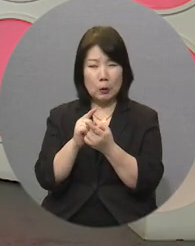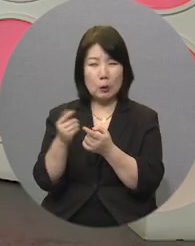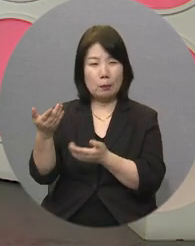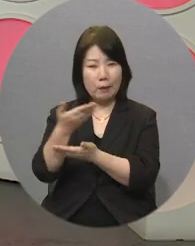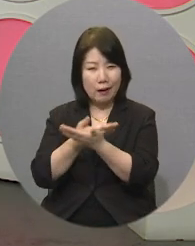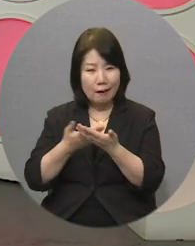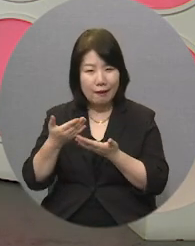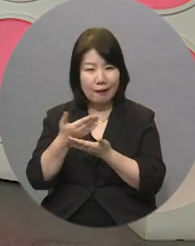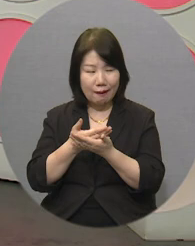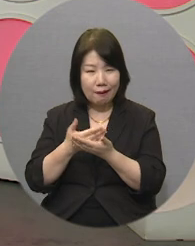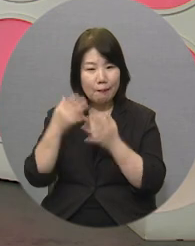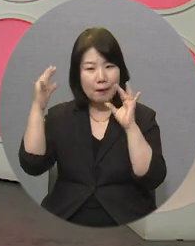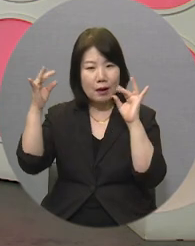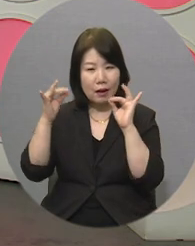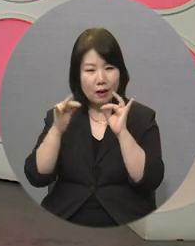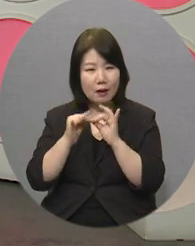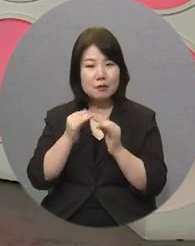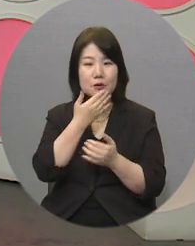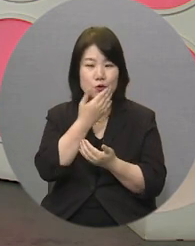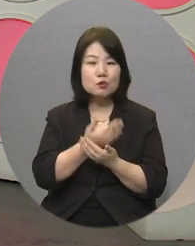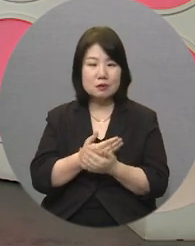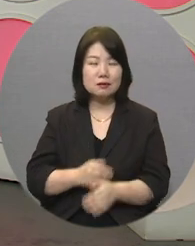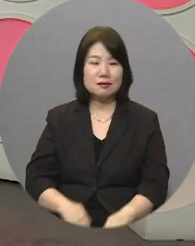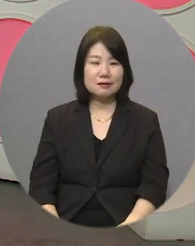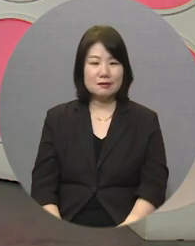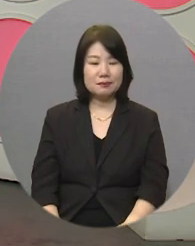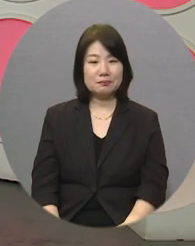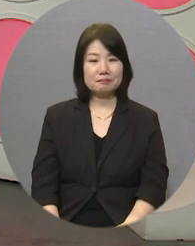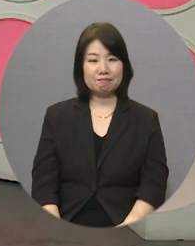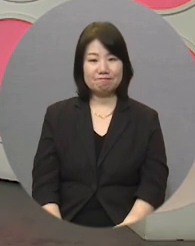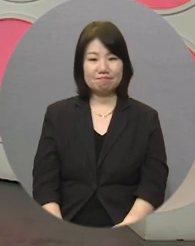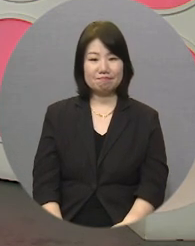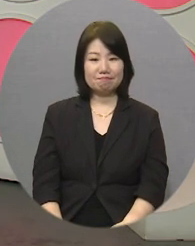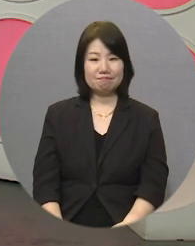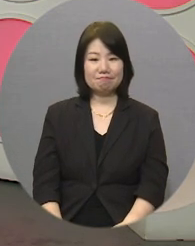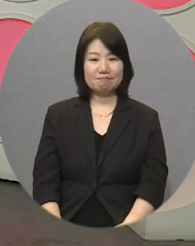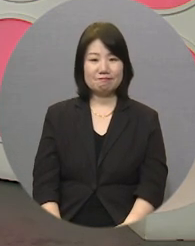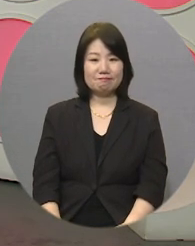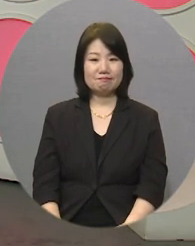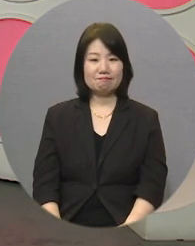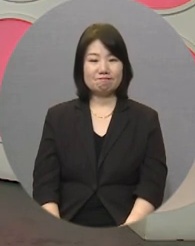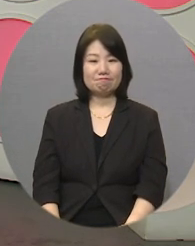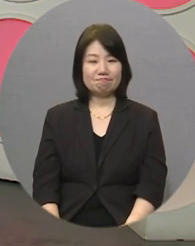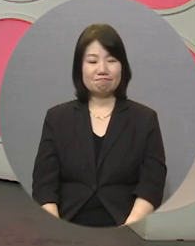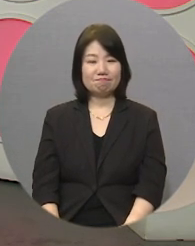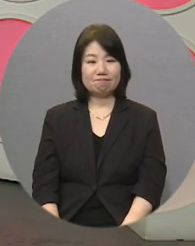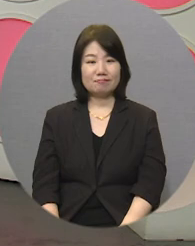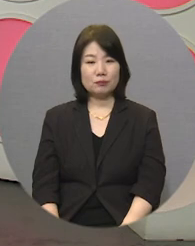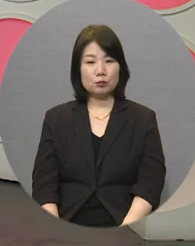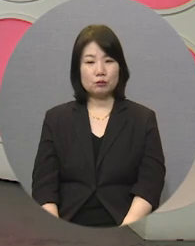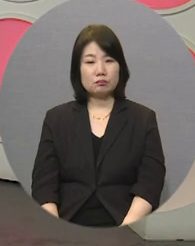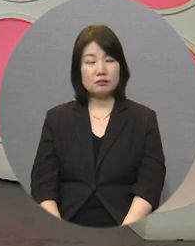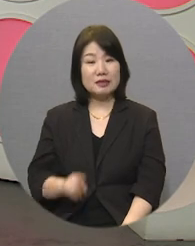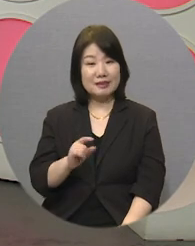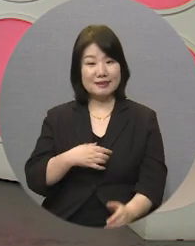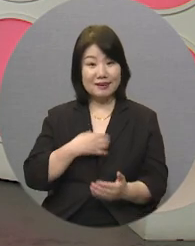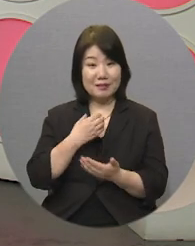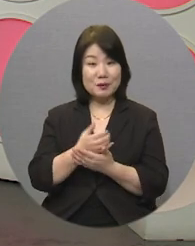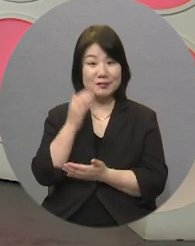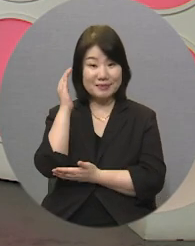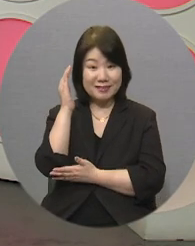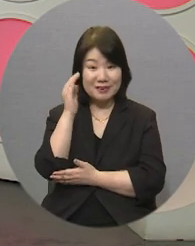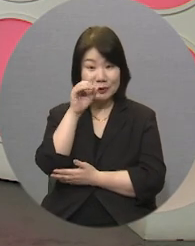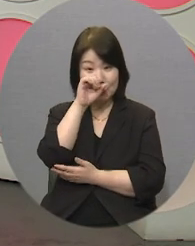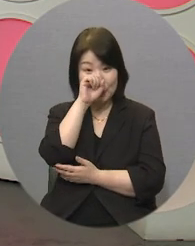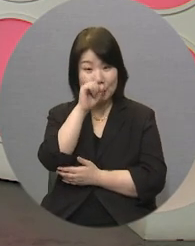돌이켜보는 그런 순간이 됐으면 좋을 것 같아요. 그런 또 결혼식 이럴 때. 그렇습니다. 좋습니다. 네. 이렇게 또 감동적인 사연,